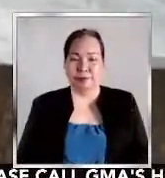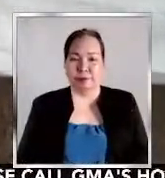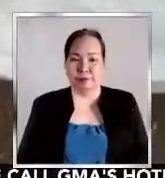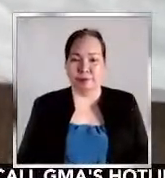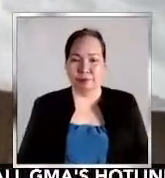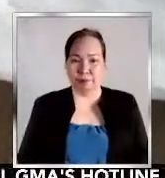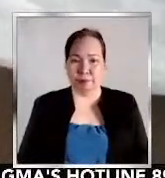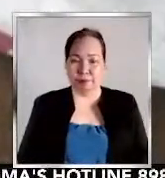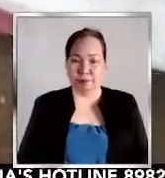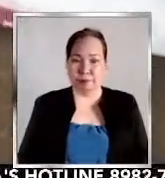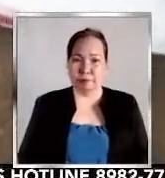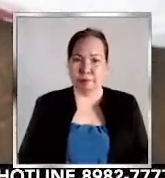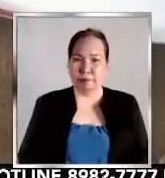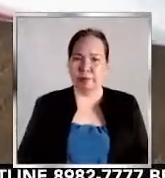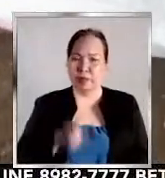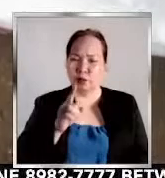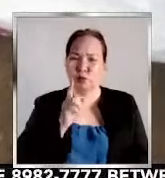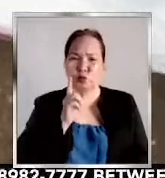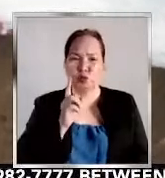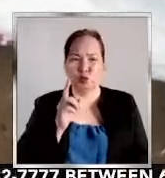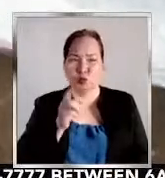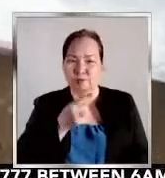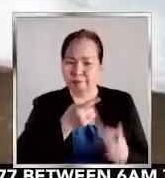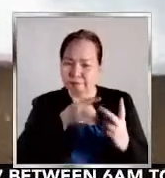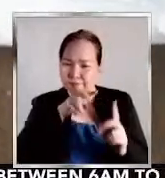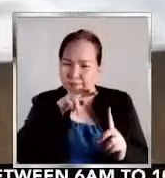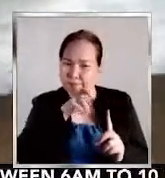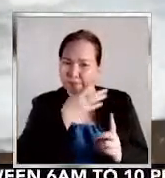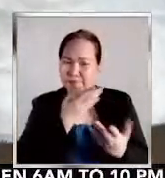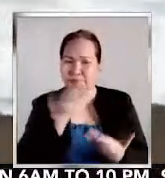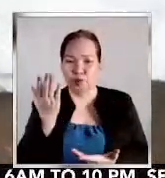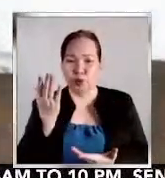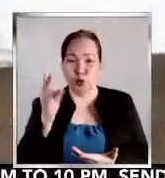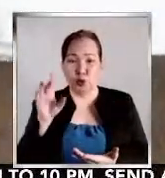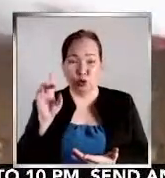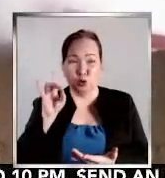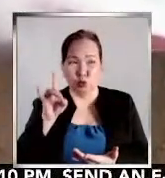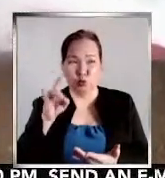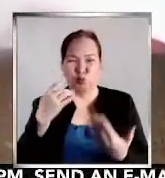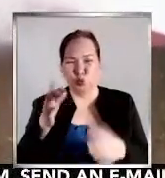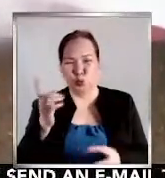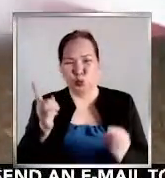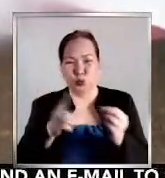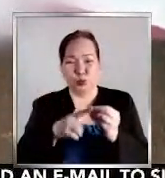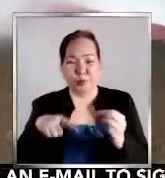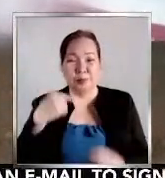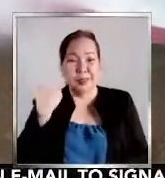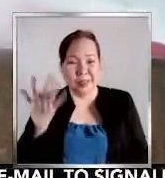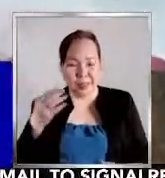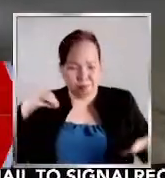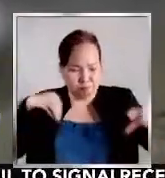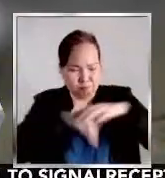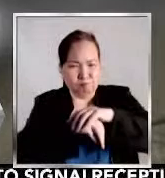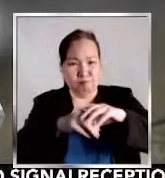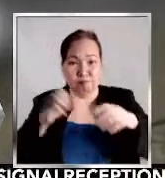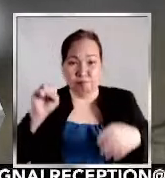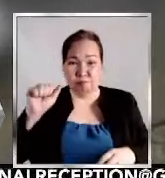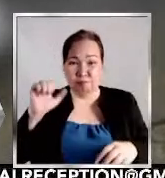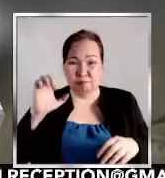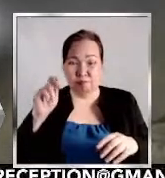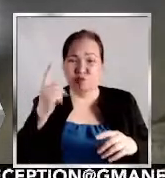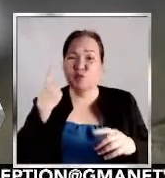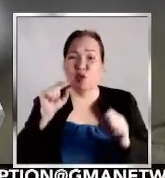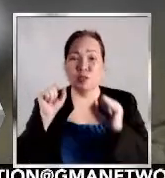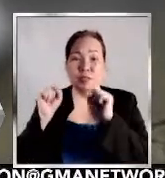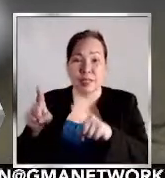Isa ito sa 2 asong nakita sa Bustos, Bulacan na patay na at nasa sako para ibenta at katayin. Nakuha sila ng